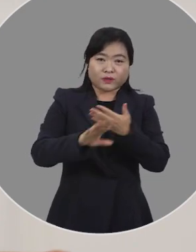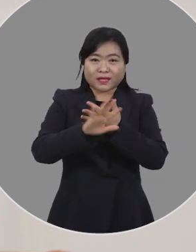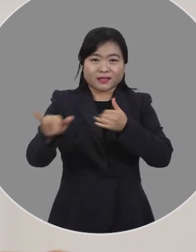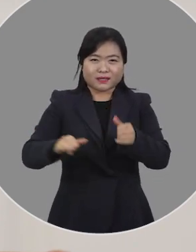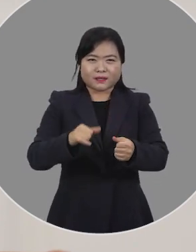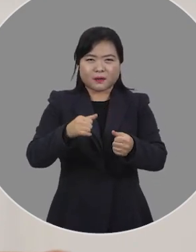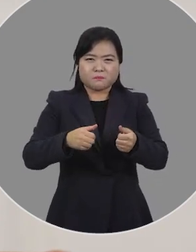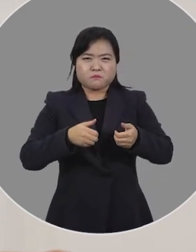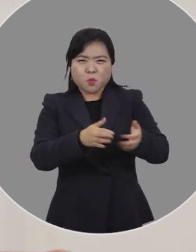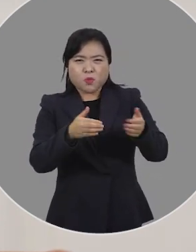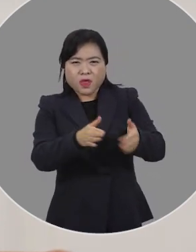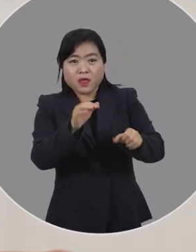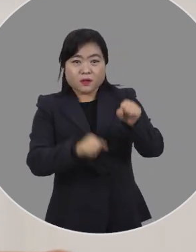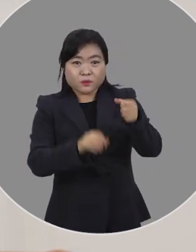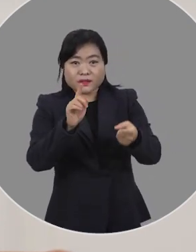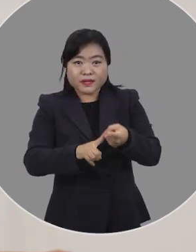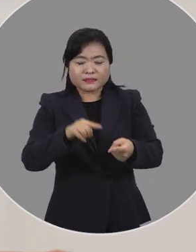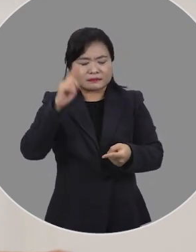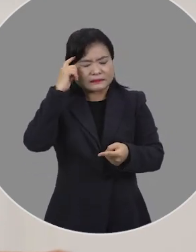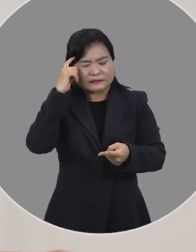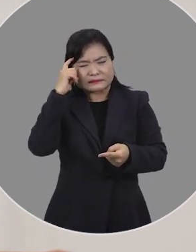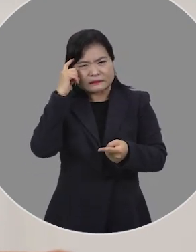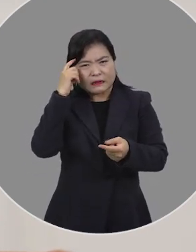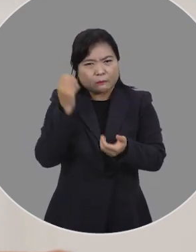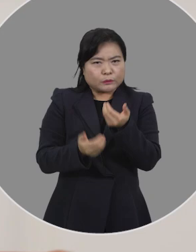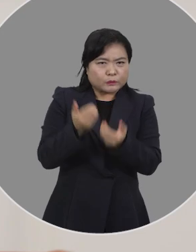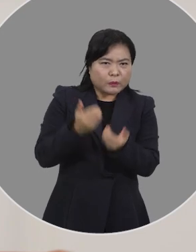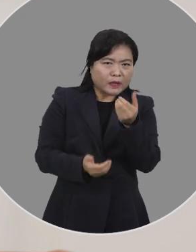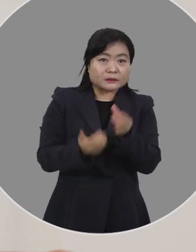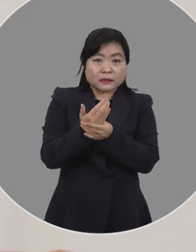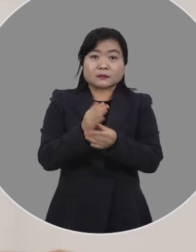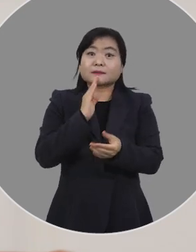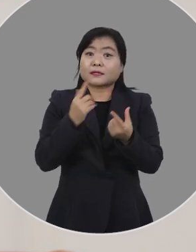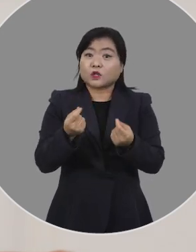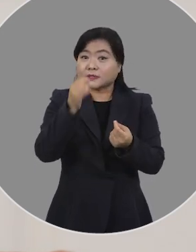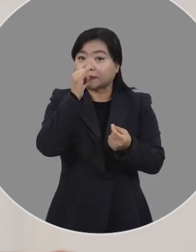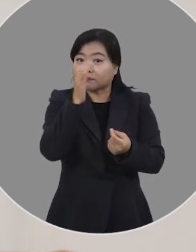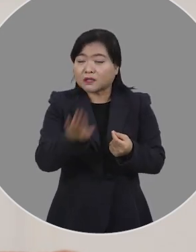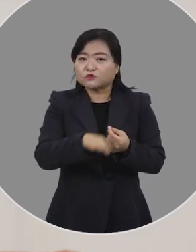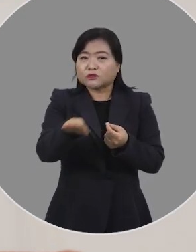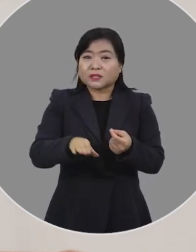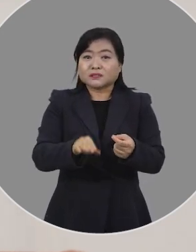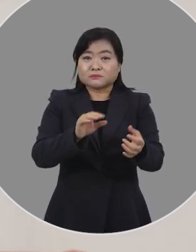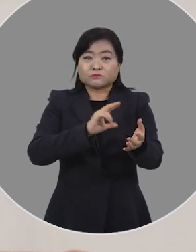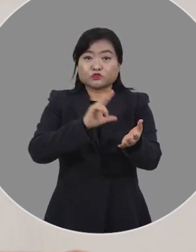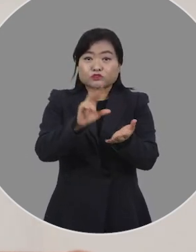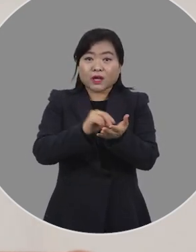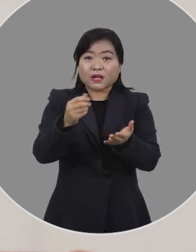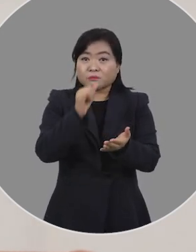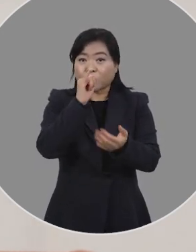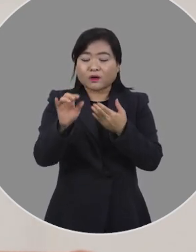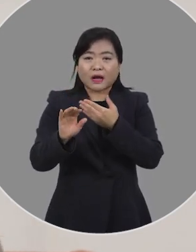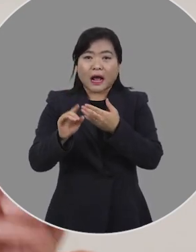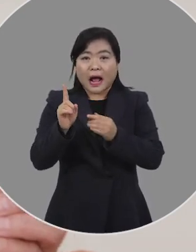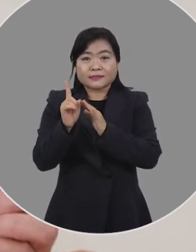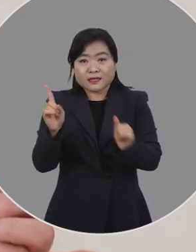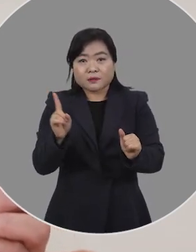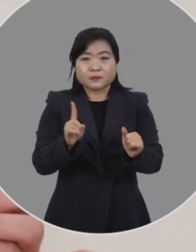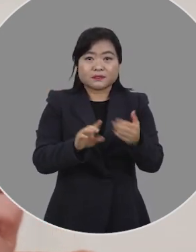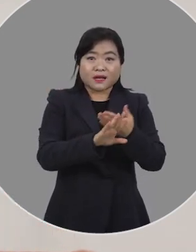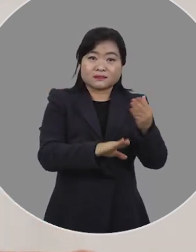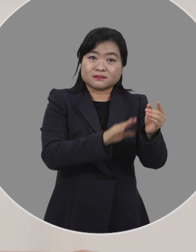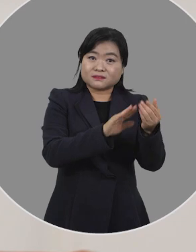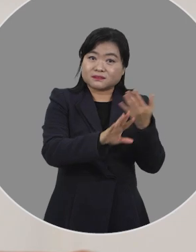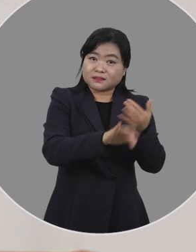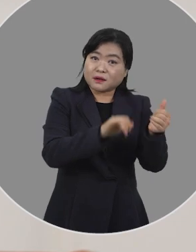부조하는 거는 뭐 당연히 있는데 지금 우리가 문제 삼고 있는 거 정말 어떻게 한 개인이 다른 개인에게 혹은 다른